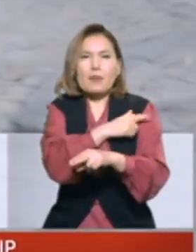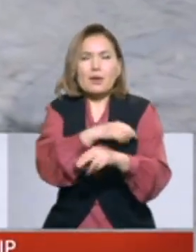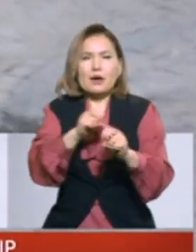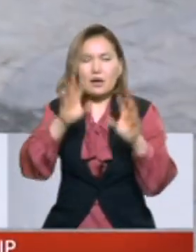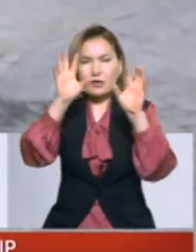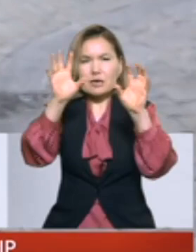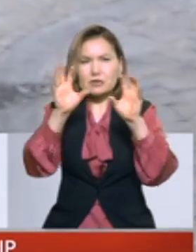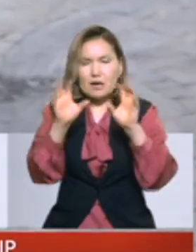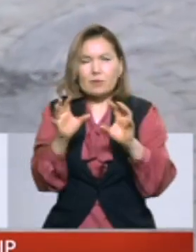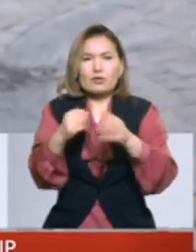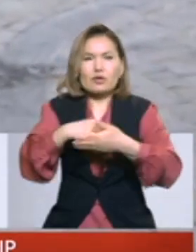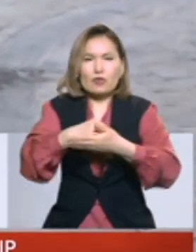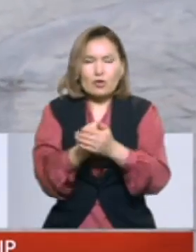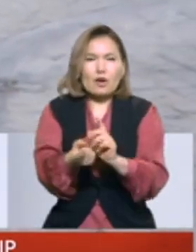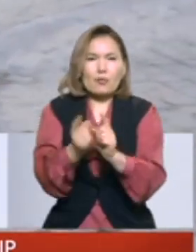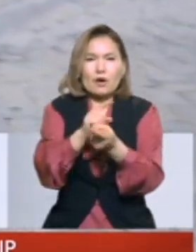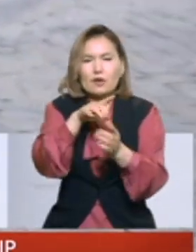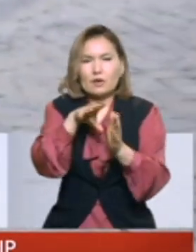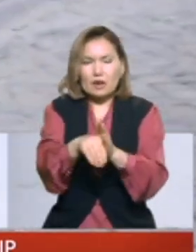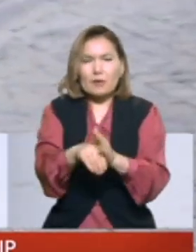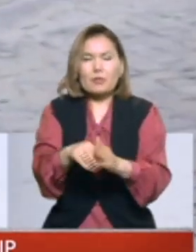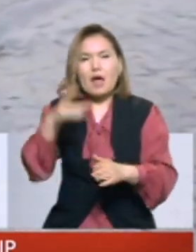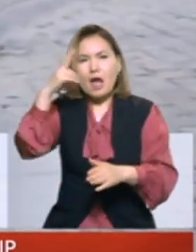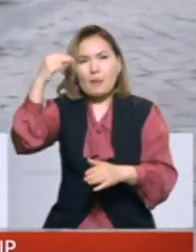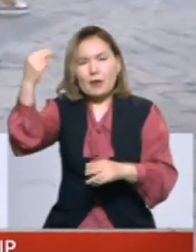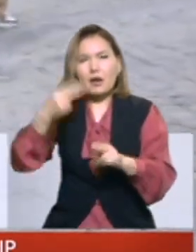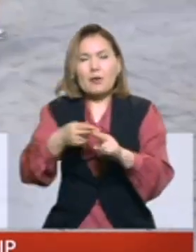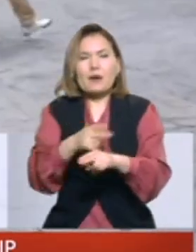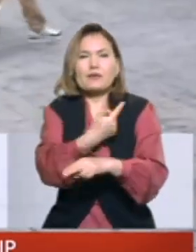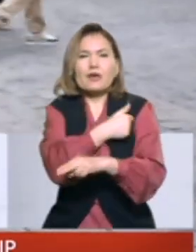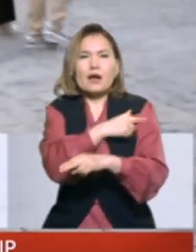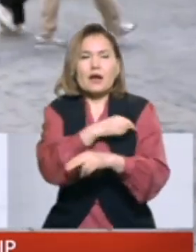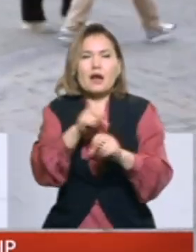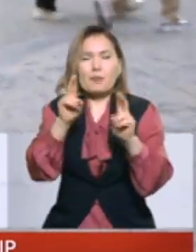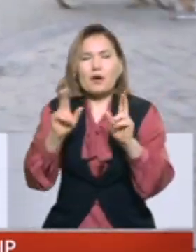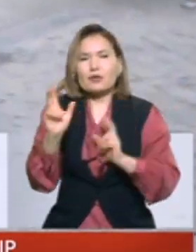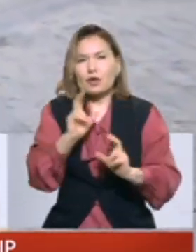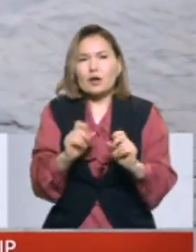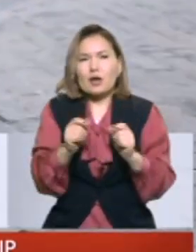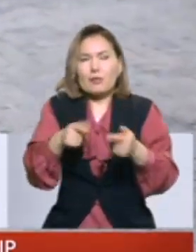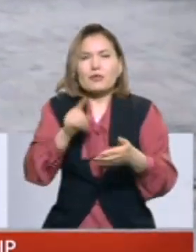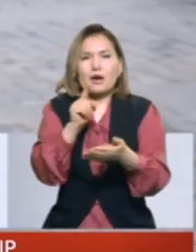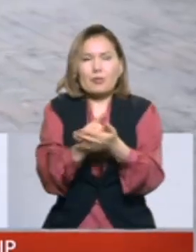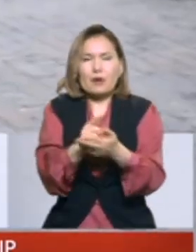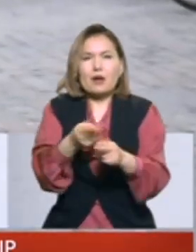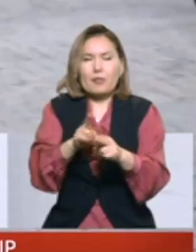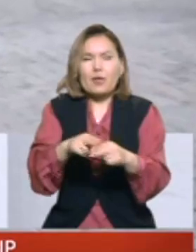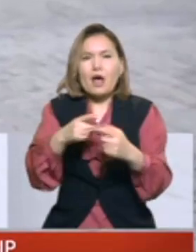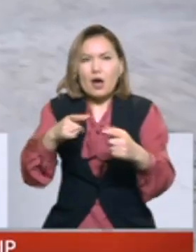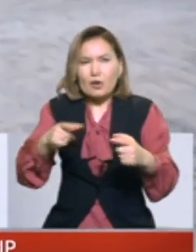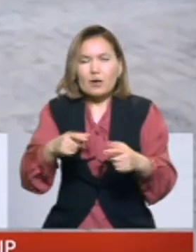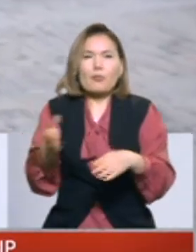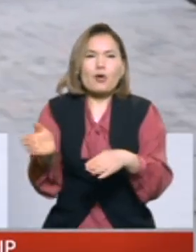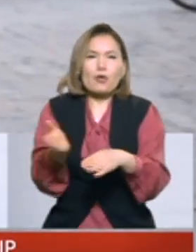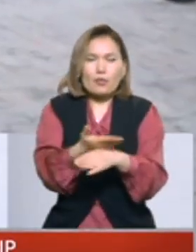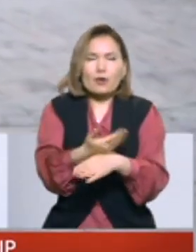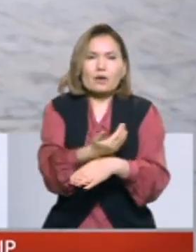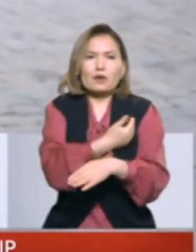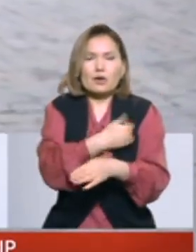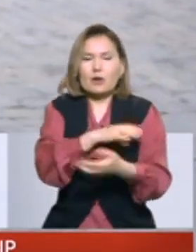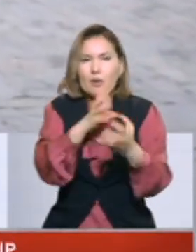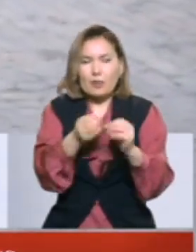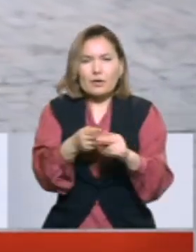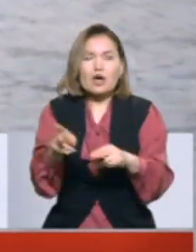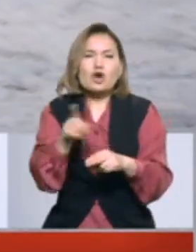заңды жеңілдетуді ұсынуда. Ал бельгиялық шенеуніктер медицина факультетіне түсуге міндетті емтиханды алып тастау қажеттігін айтуда.